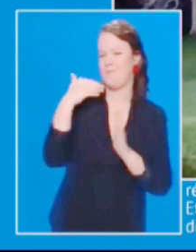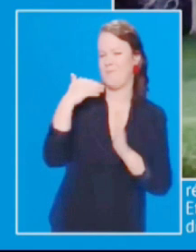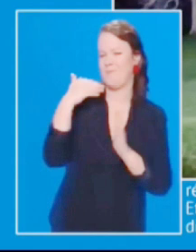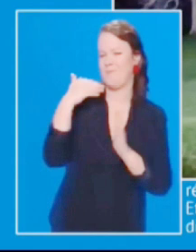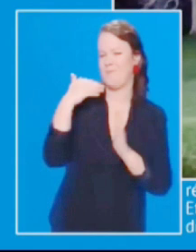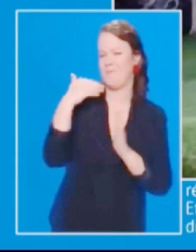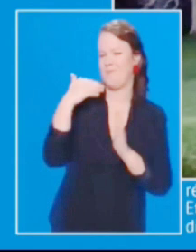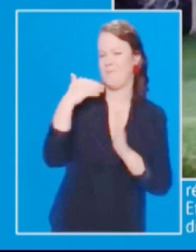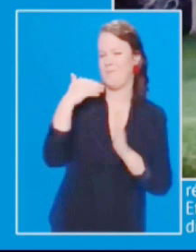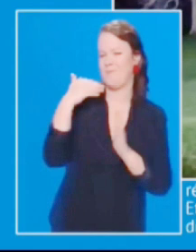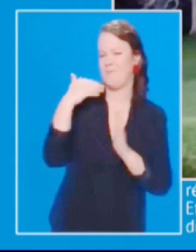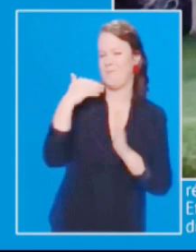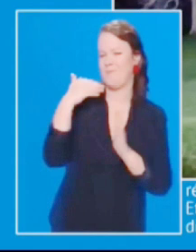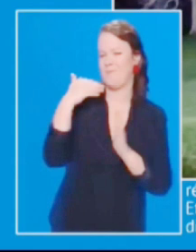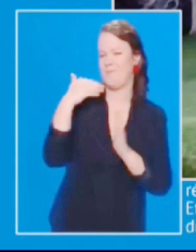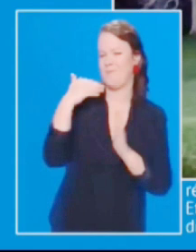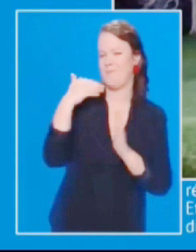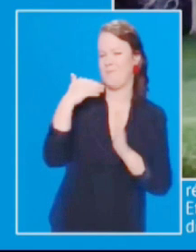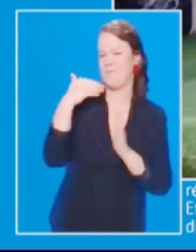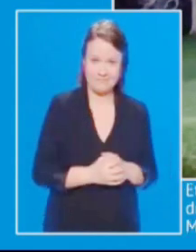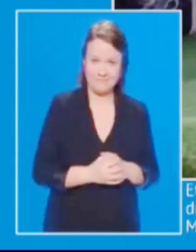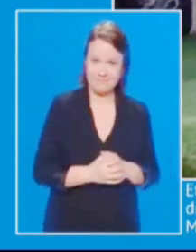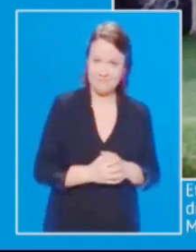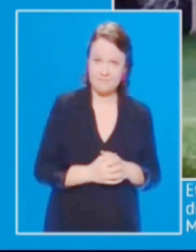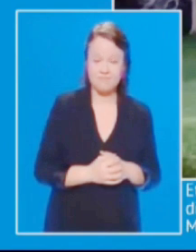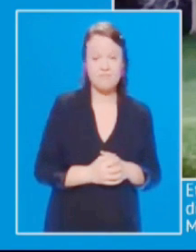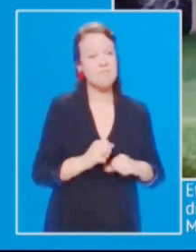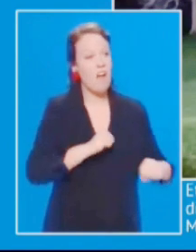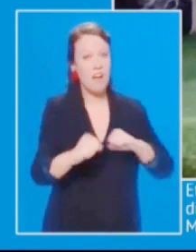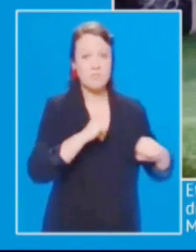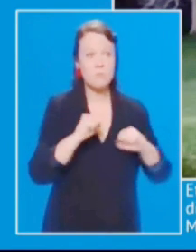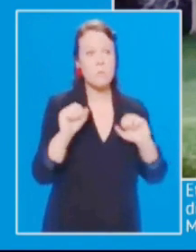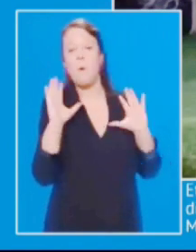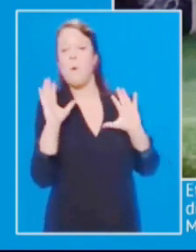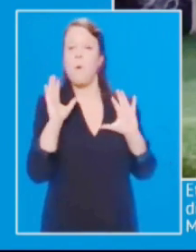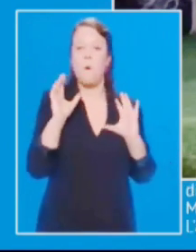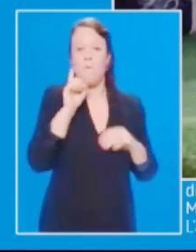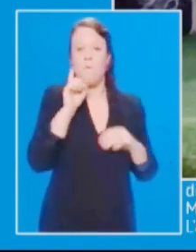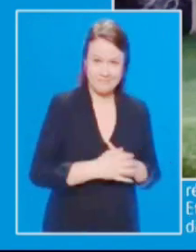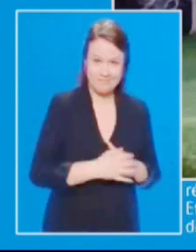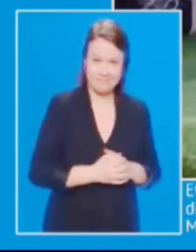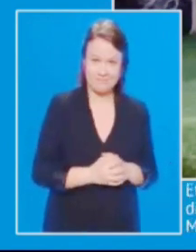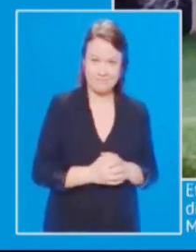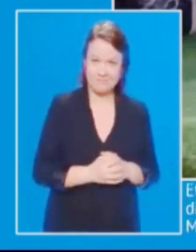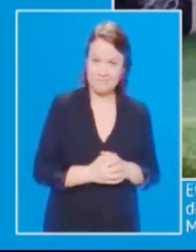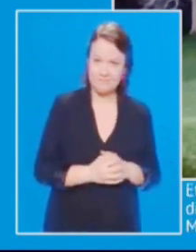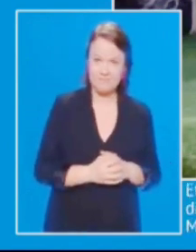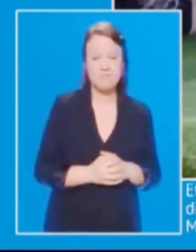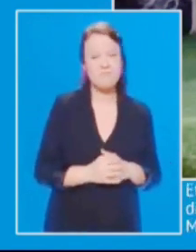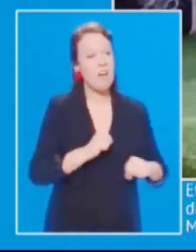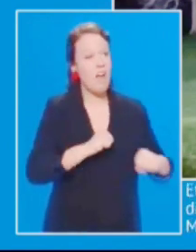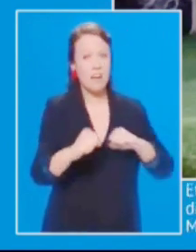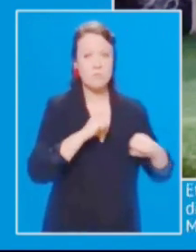l'action n'est pas une option très bien l'action est notre devoir pour les générations futures l'action